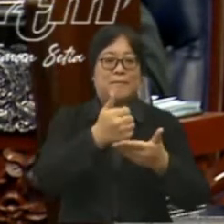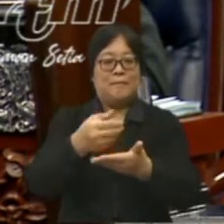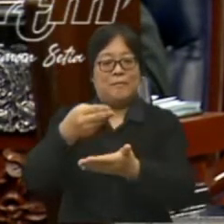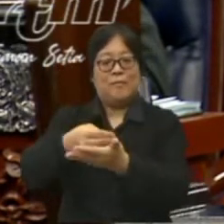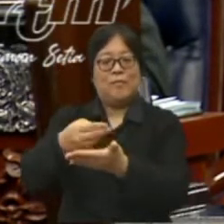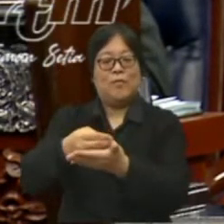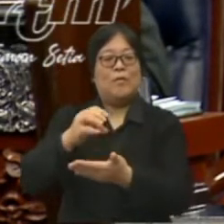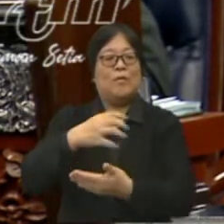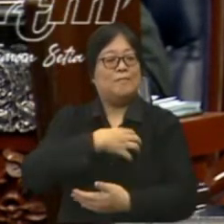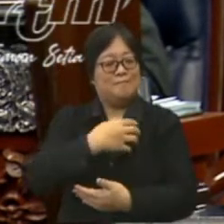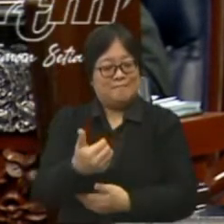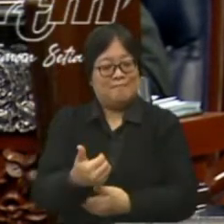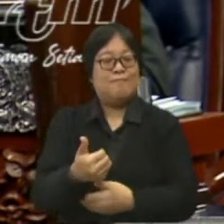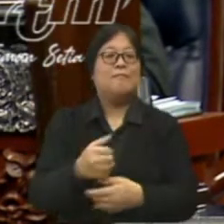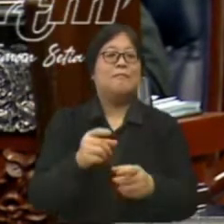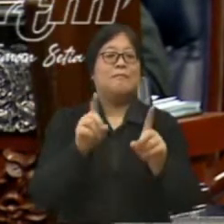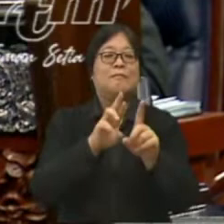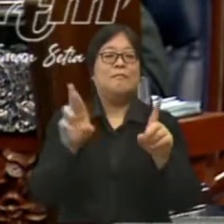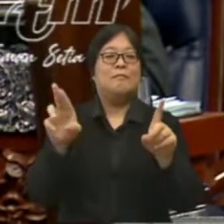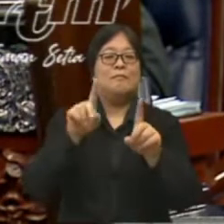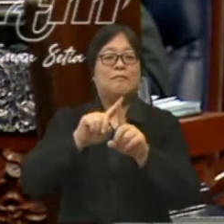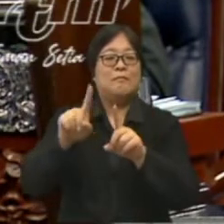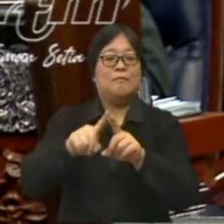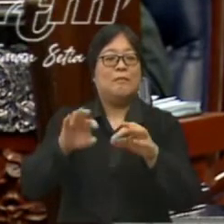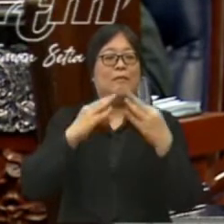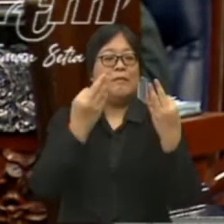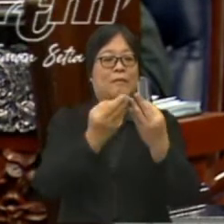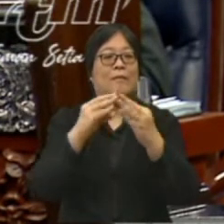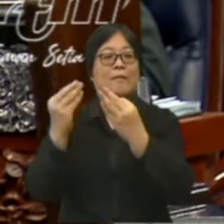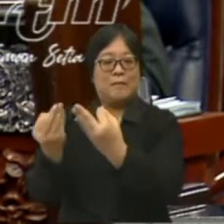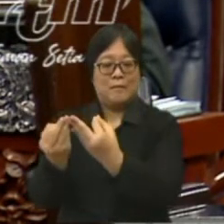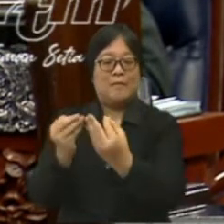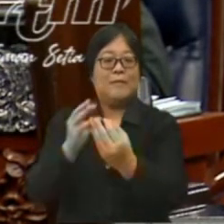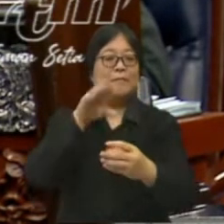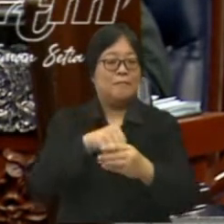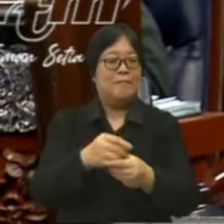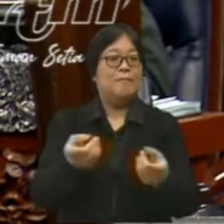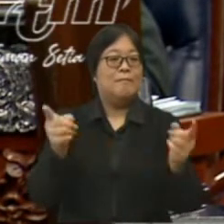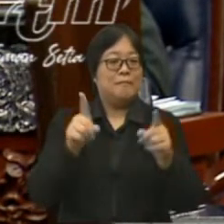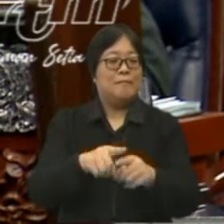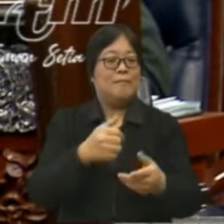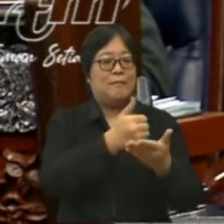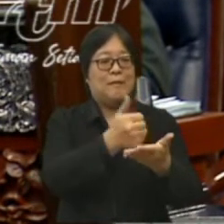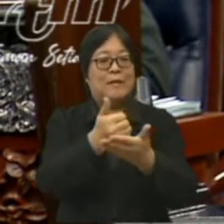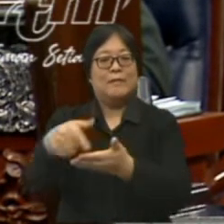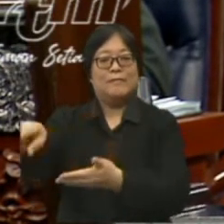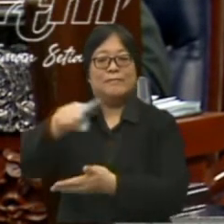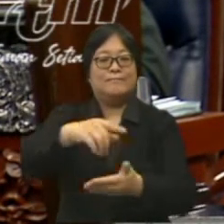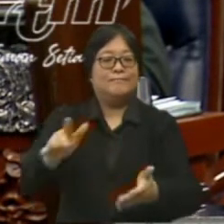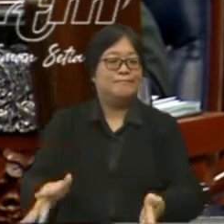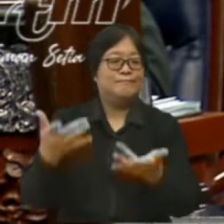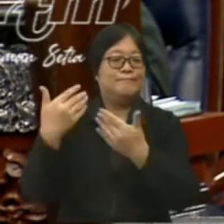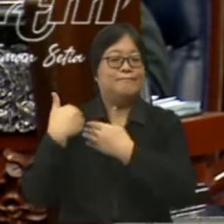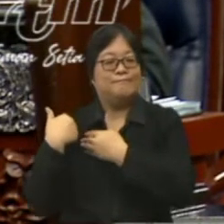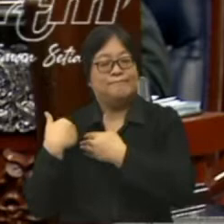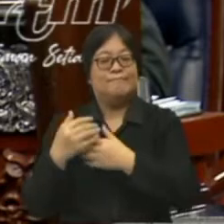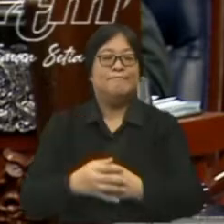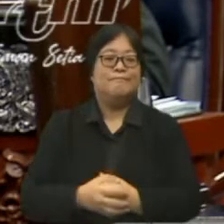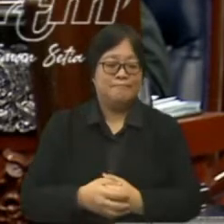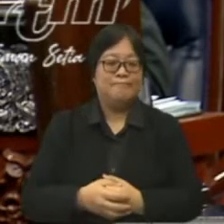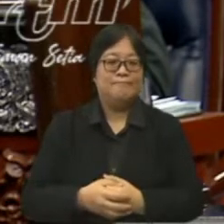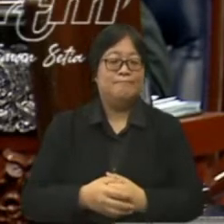uang Ehsan sejumlah 1000 Ringgit setiap ketua isi rumah yang bermain yang terjeda untuk membantu meringankan beban mangsa